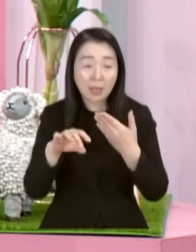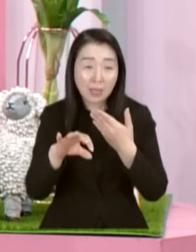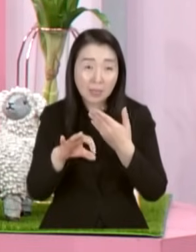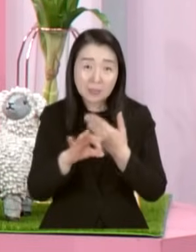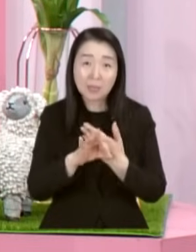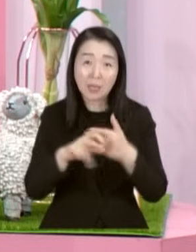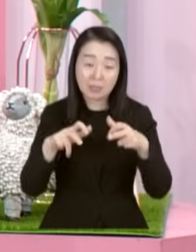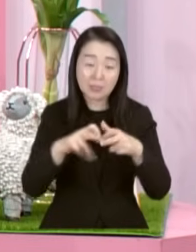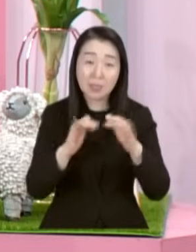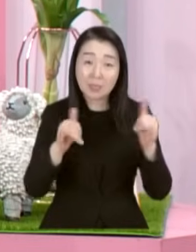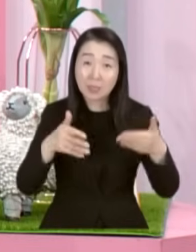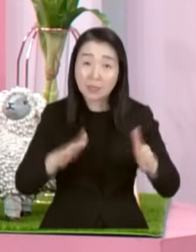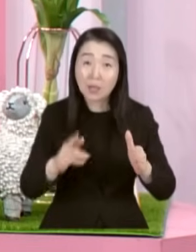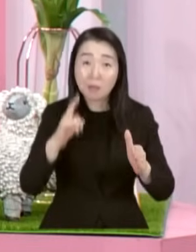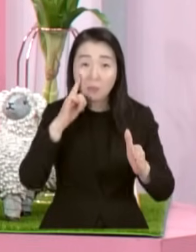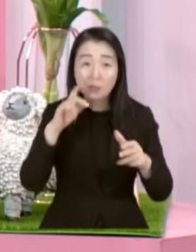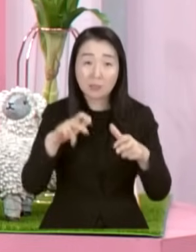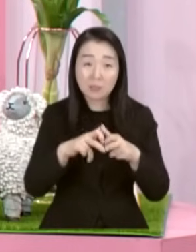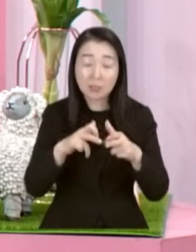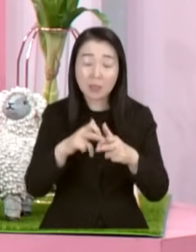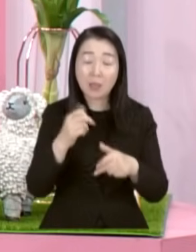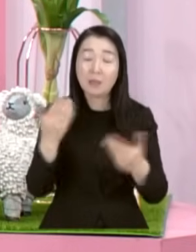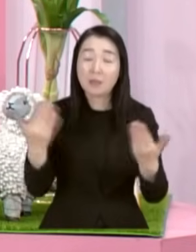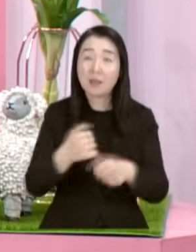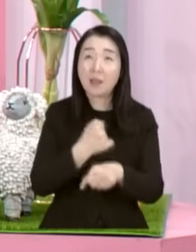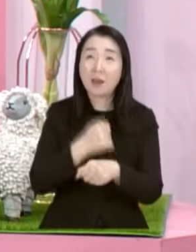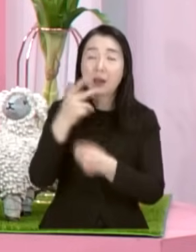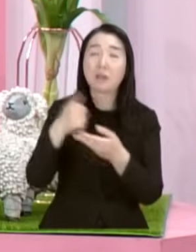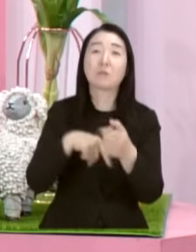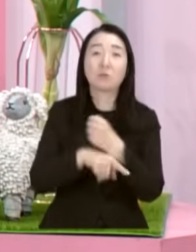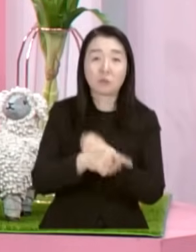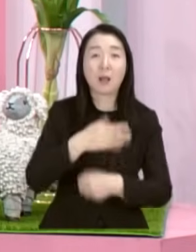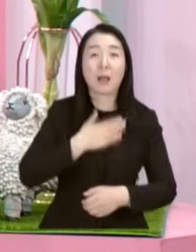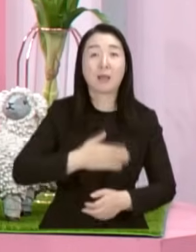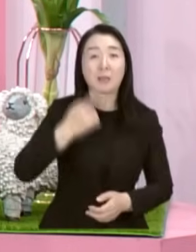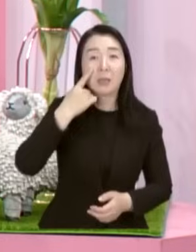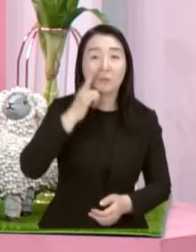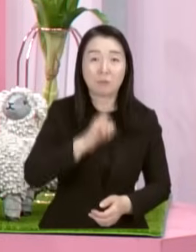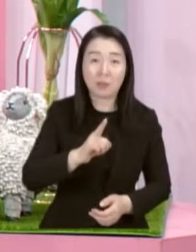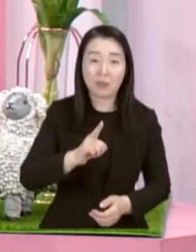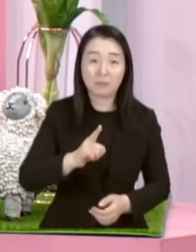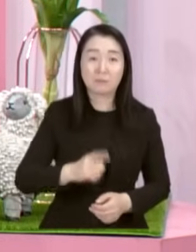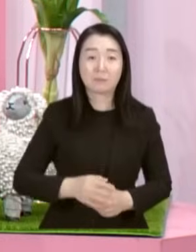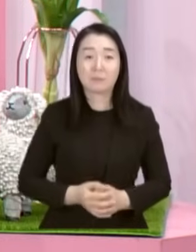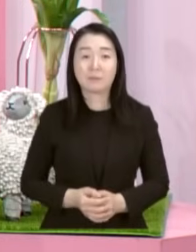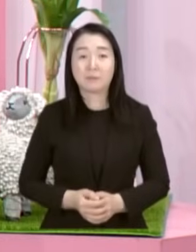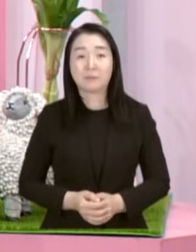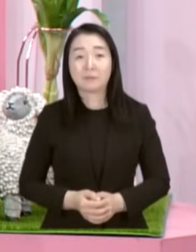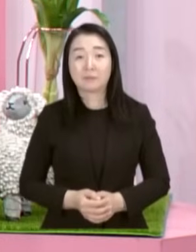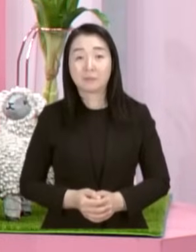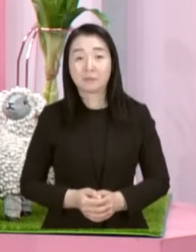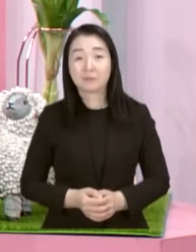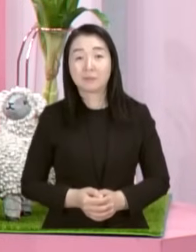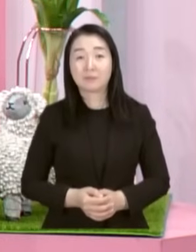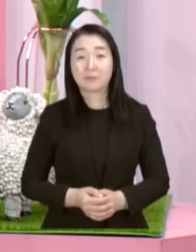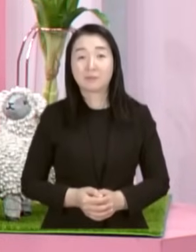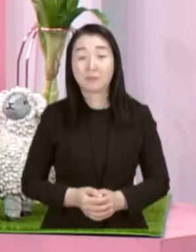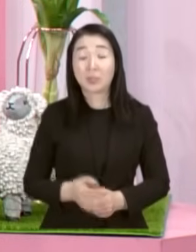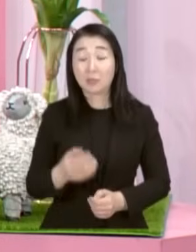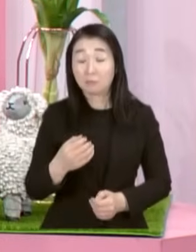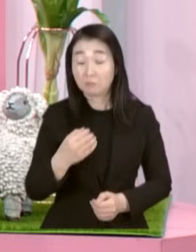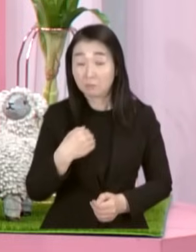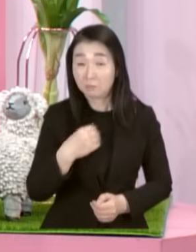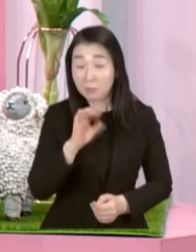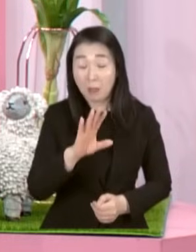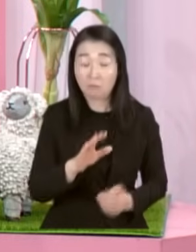낳으면 거부라고 장애인 말로. 사역을 하라는 하나님 뜻으로 알자. 목사님 그랬어요? 예. 내가 안 하고 그냥